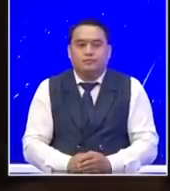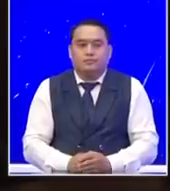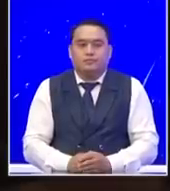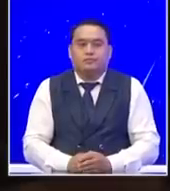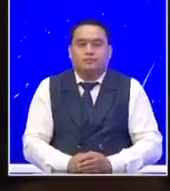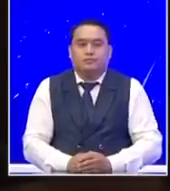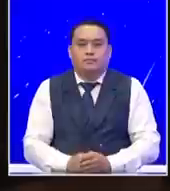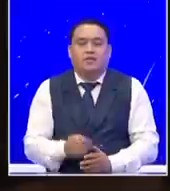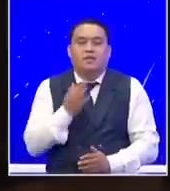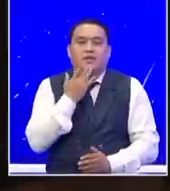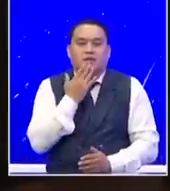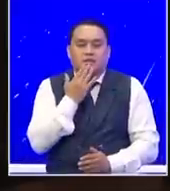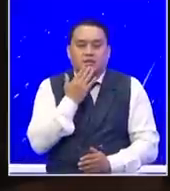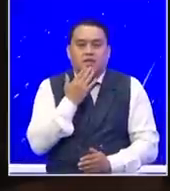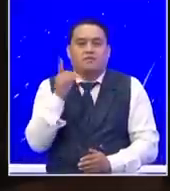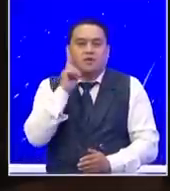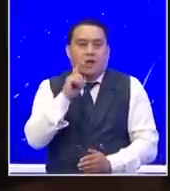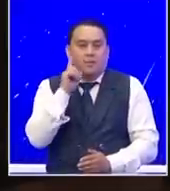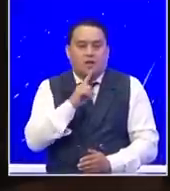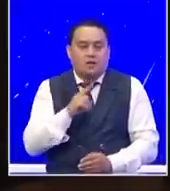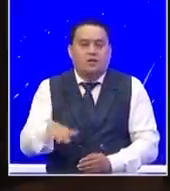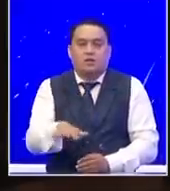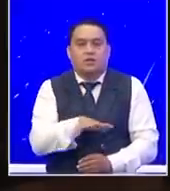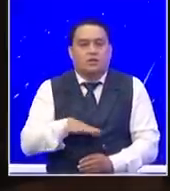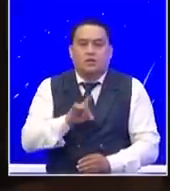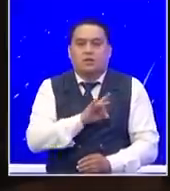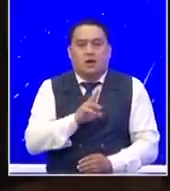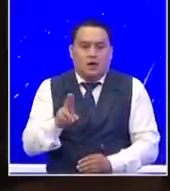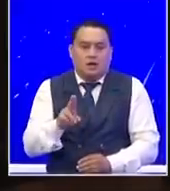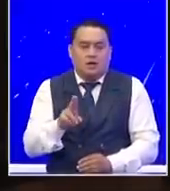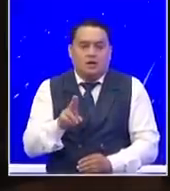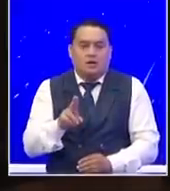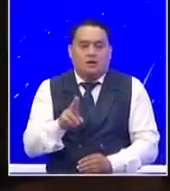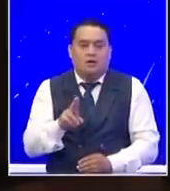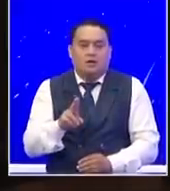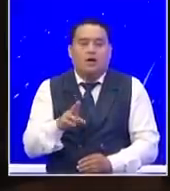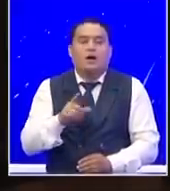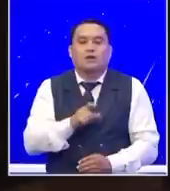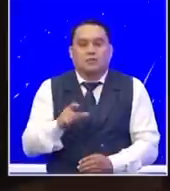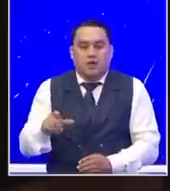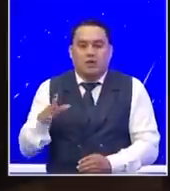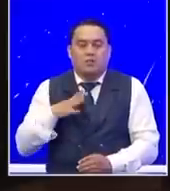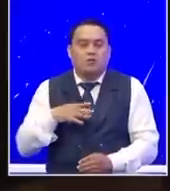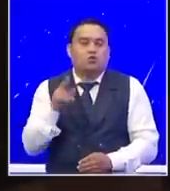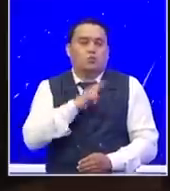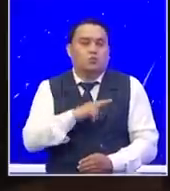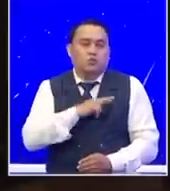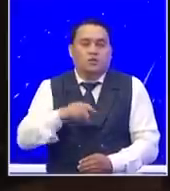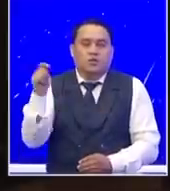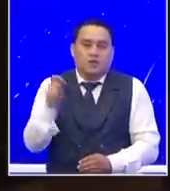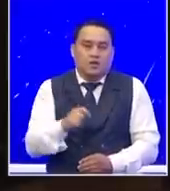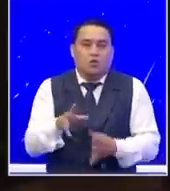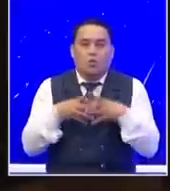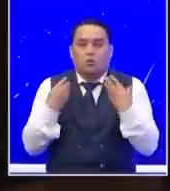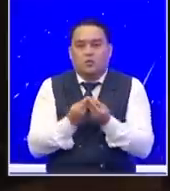К иностранцам, которые временно оказались на территории Республики Казахстан, шетелдің азаматы елімізде жұмыс бабымен,